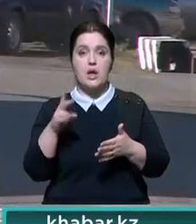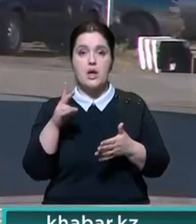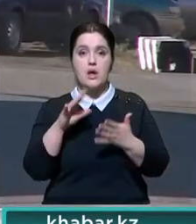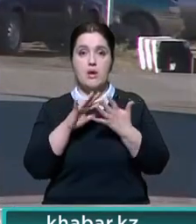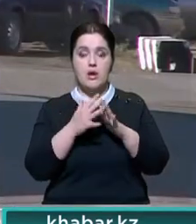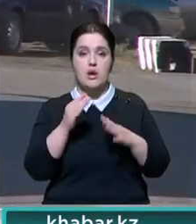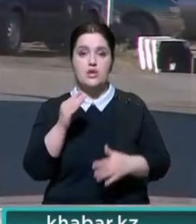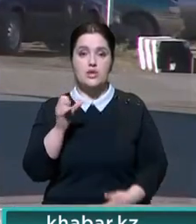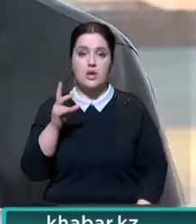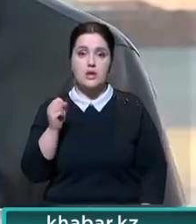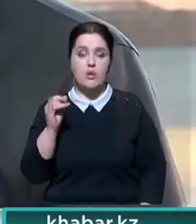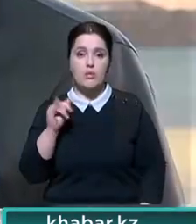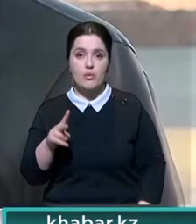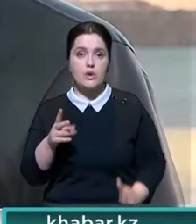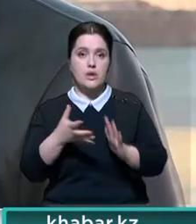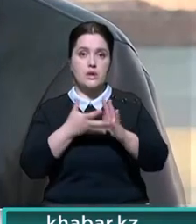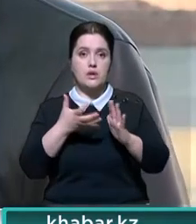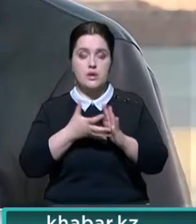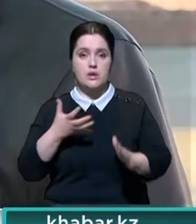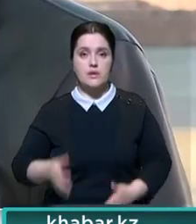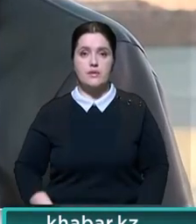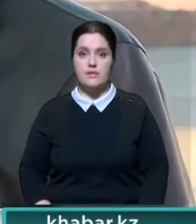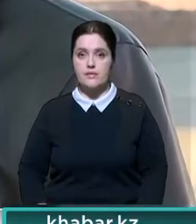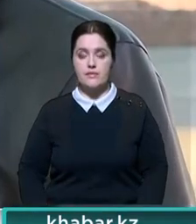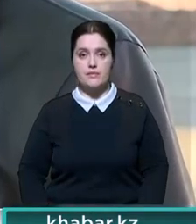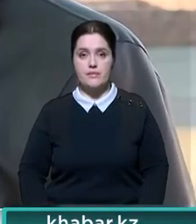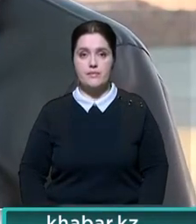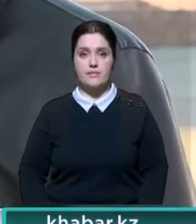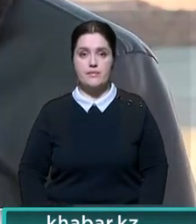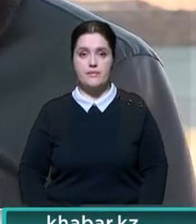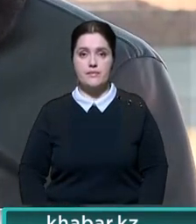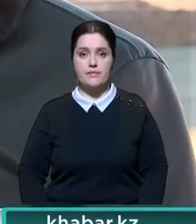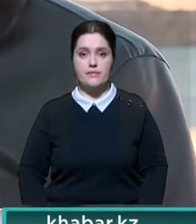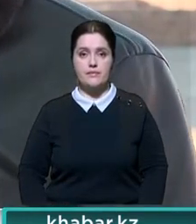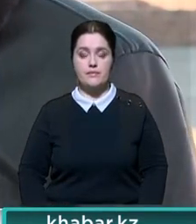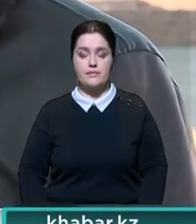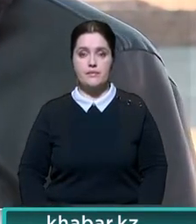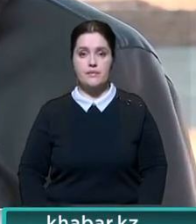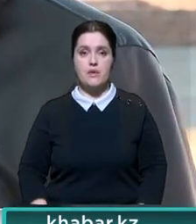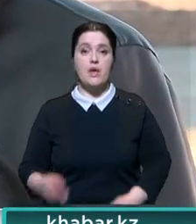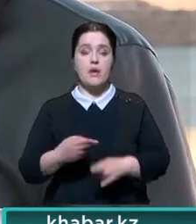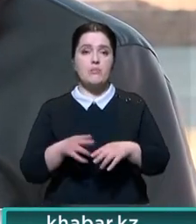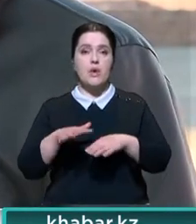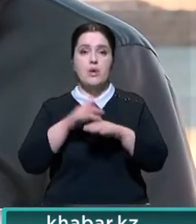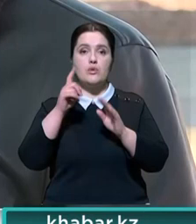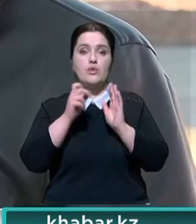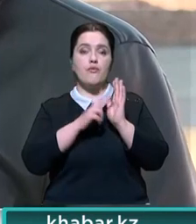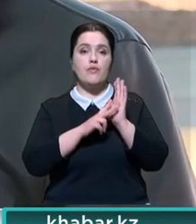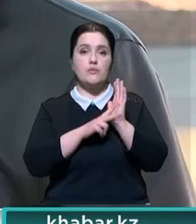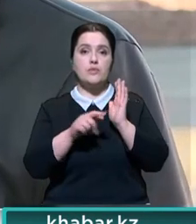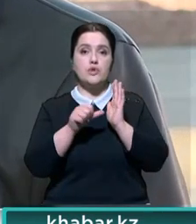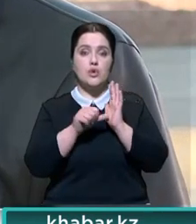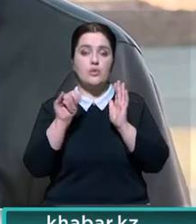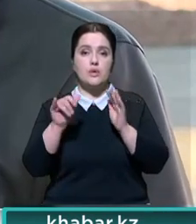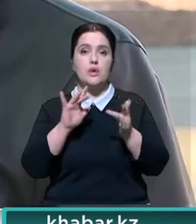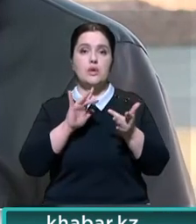как Жанаул, этого недостаточно. У нас Жанаул является менее густонаселенным. С численным населением 186. У них интернет, это у